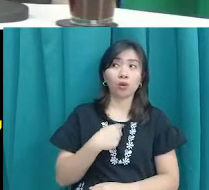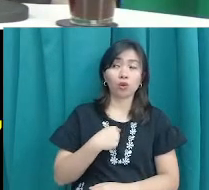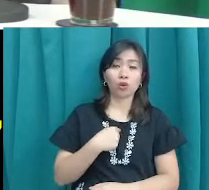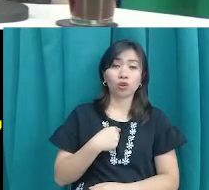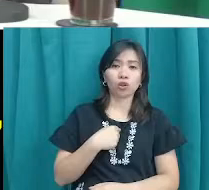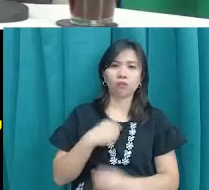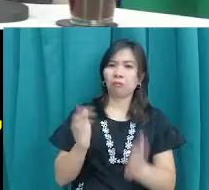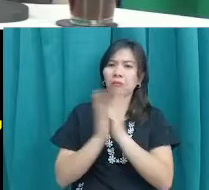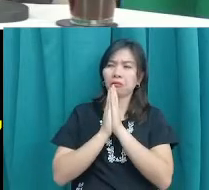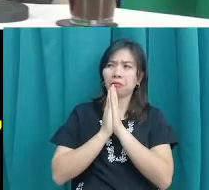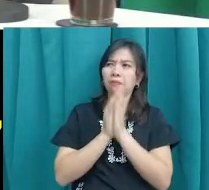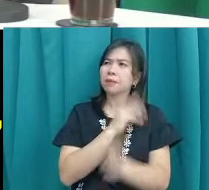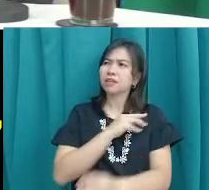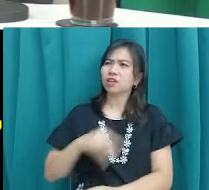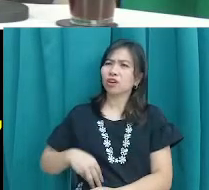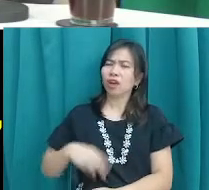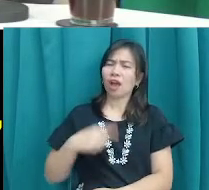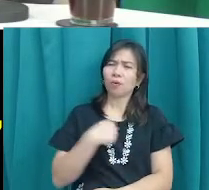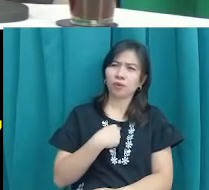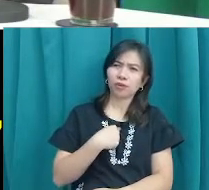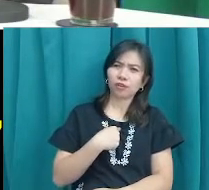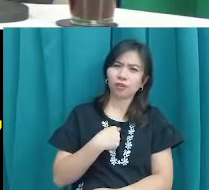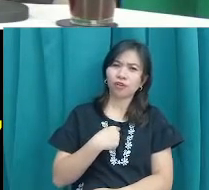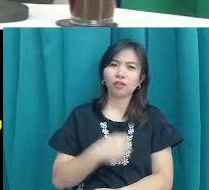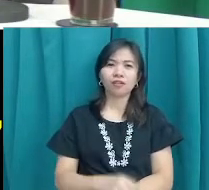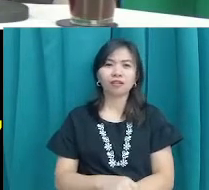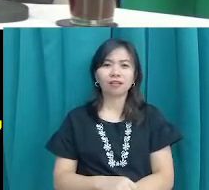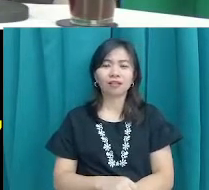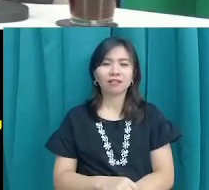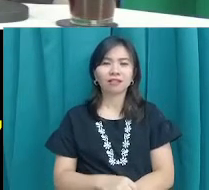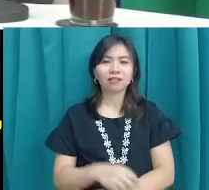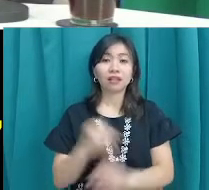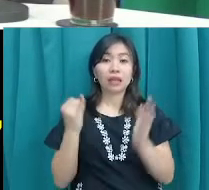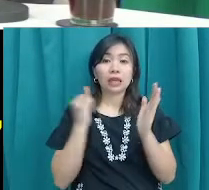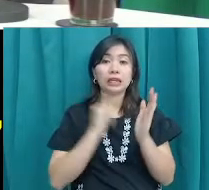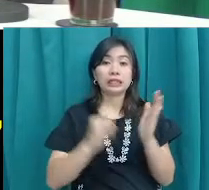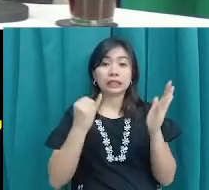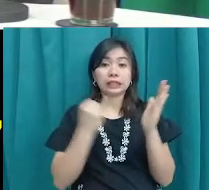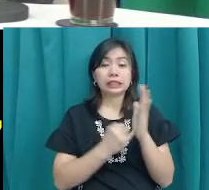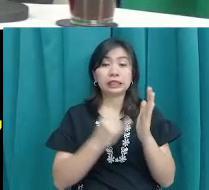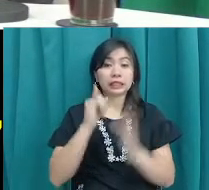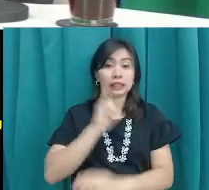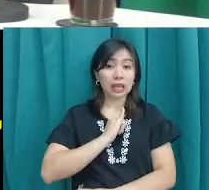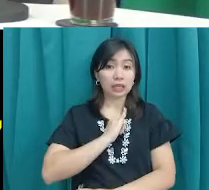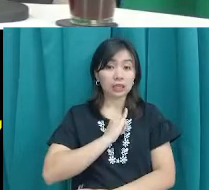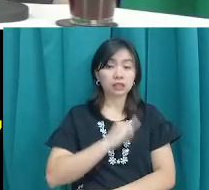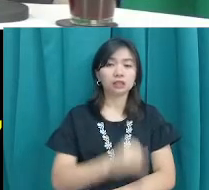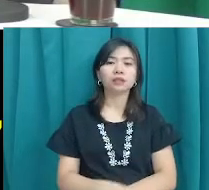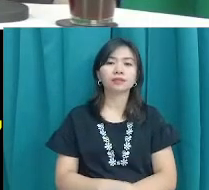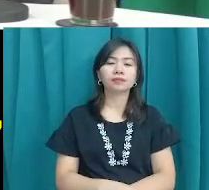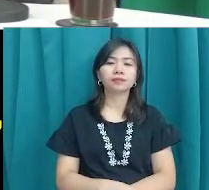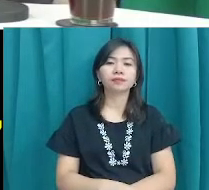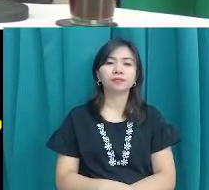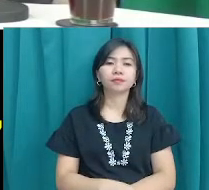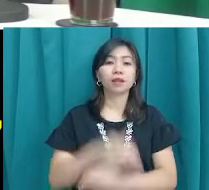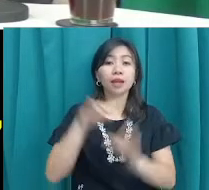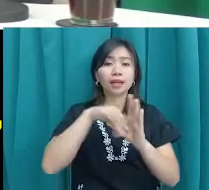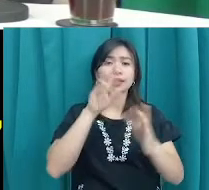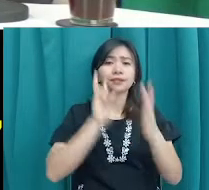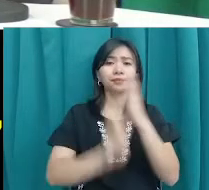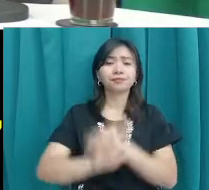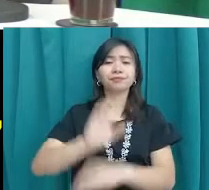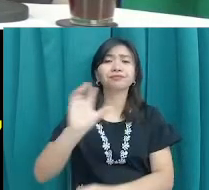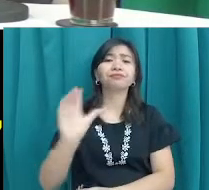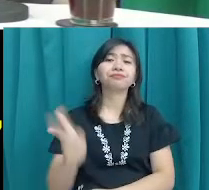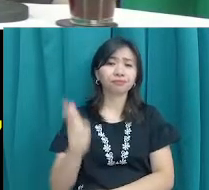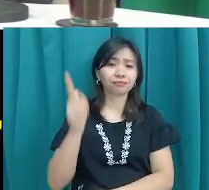ha. Tinan niyo maigi mga kapatid. Doon sa taas, yung they, ang tanong is, Lord,